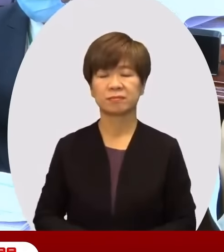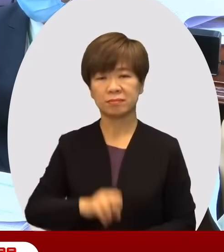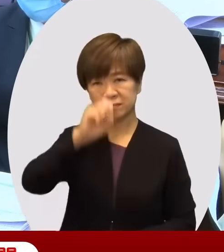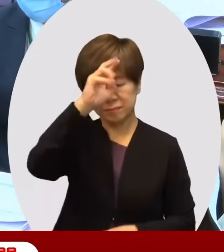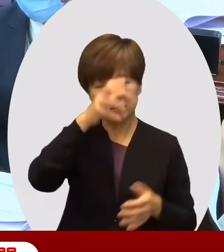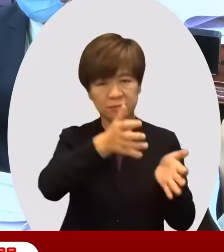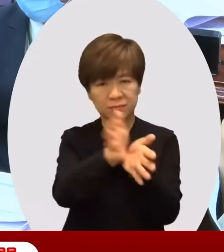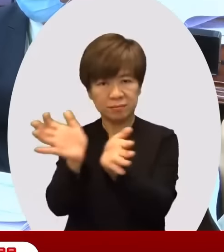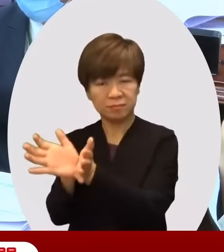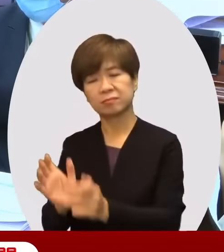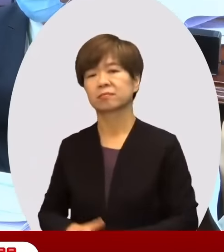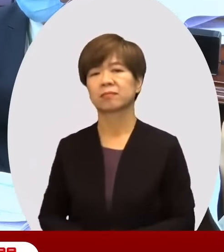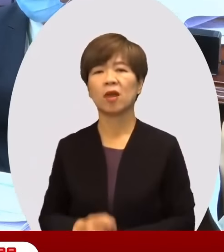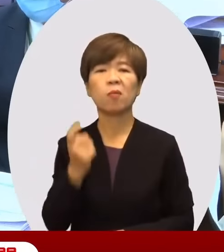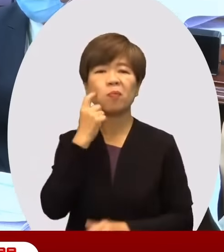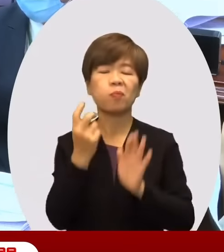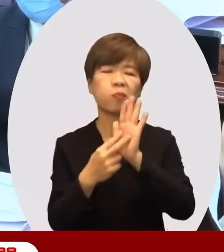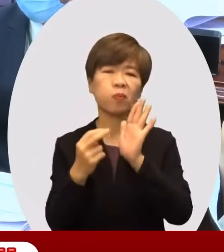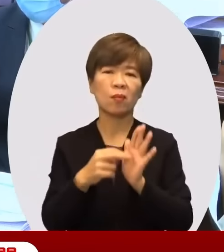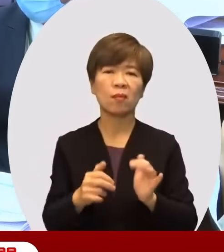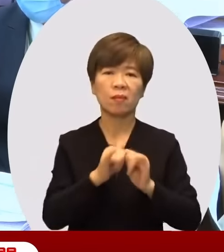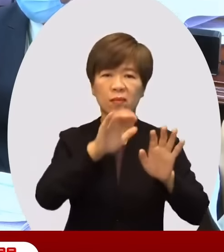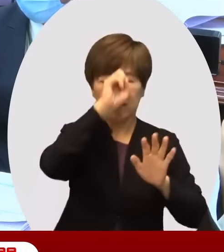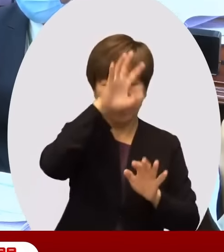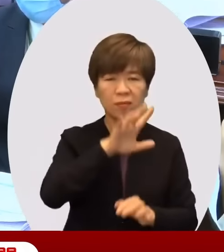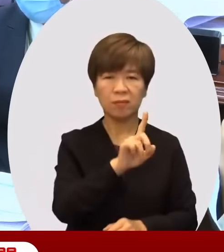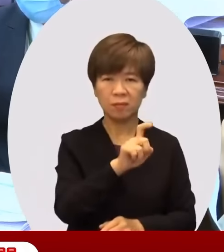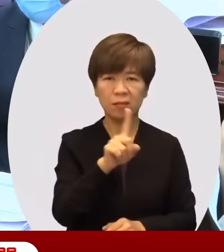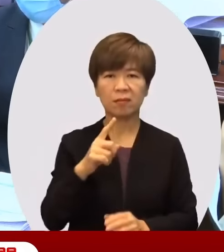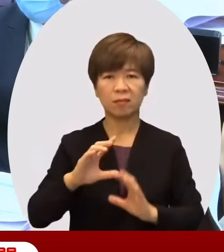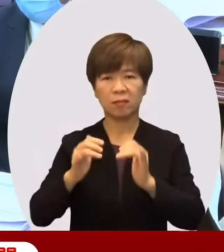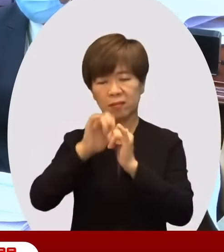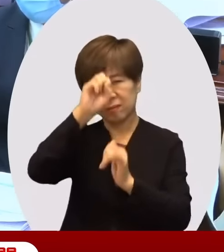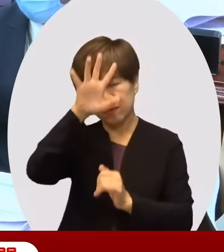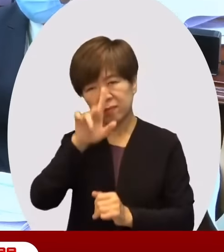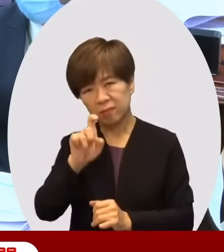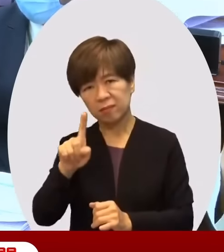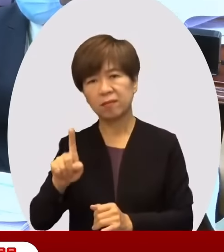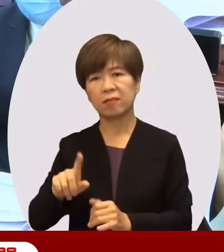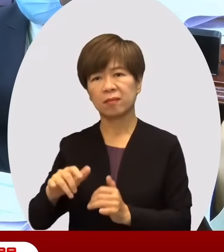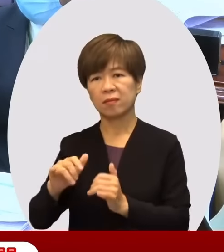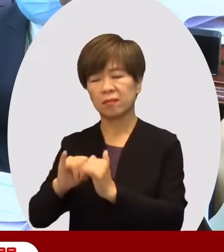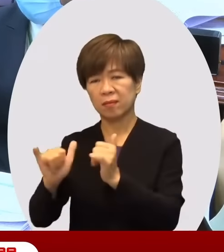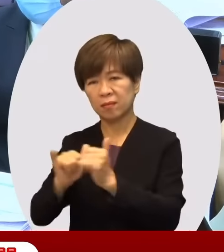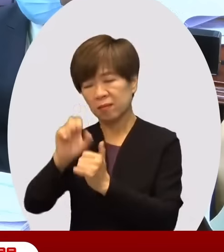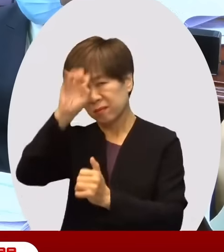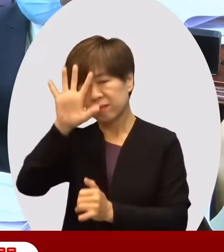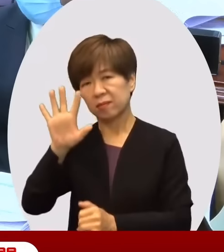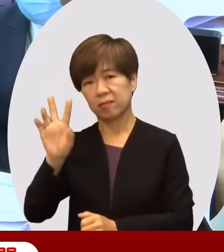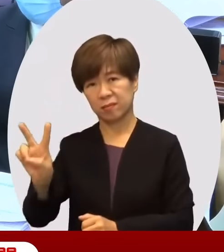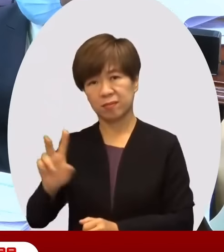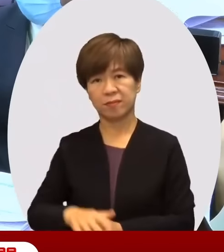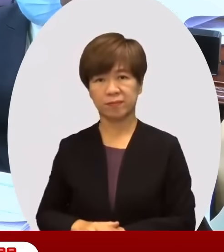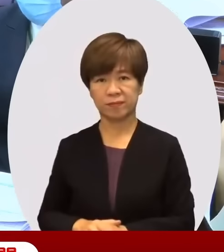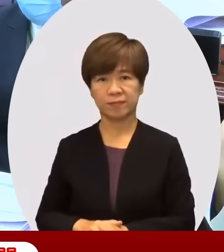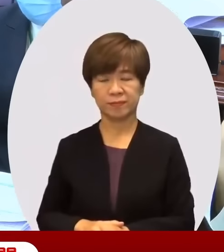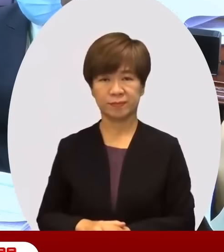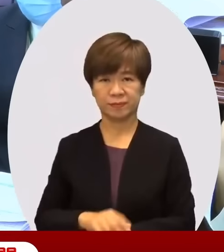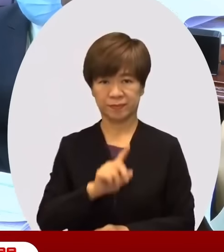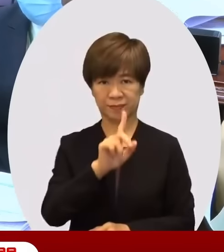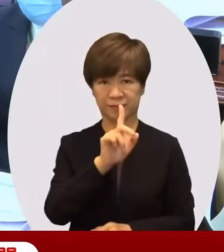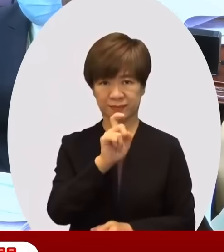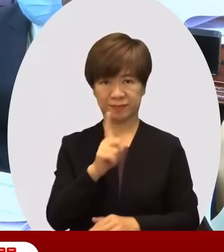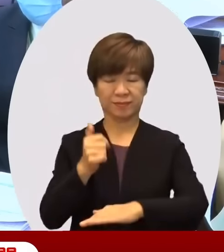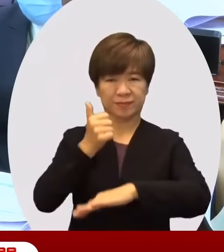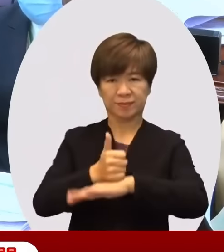团，譬如说民进党十一位，国民党十一位，台湾民众党两位。每十一位上去发